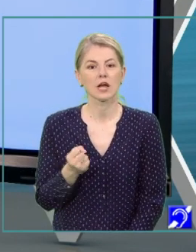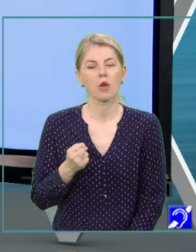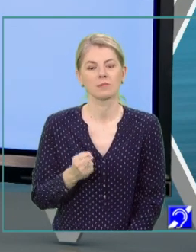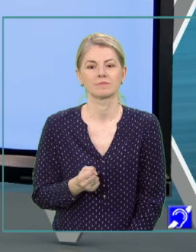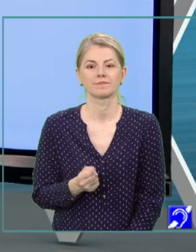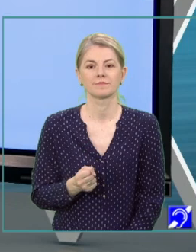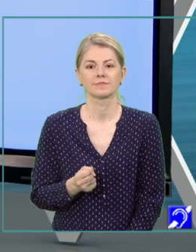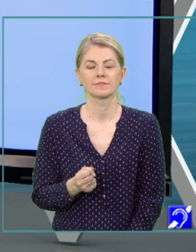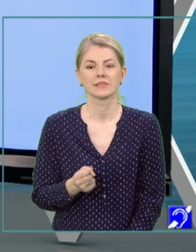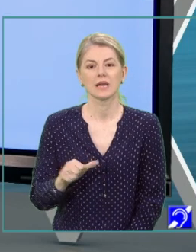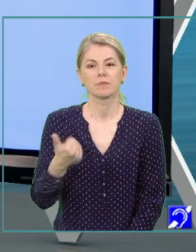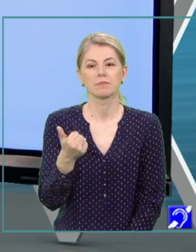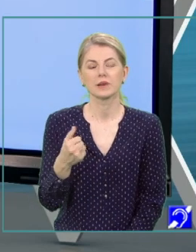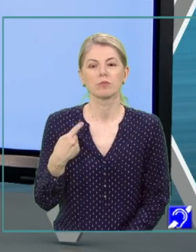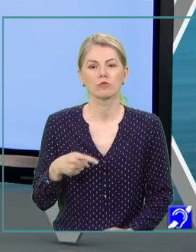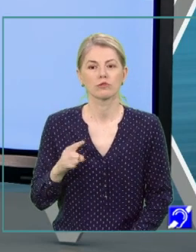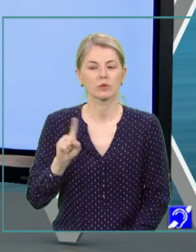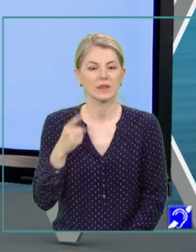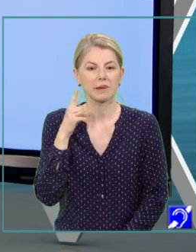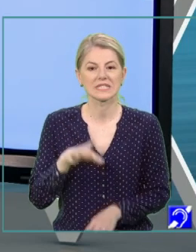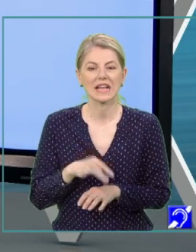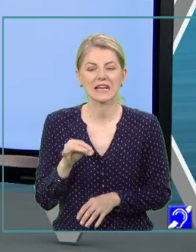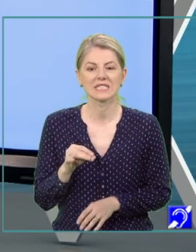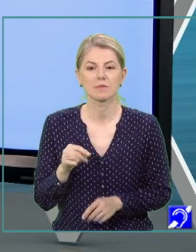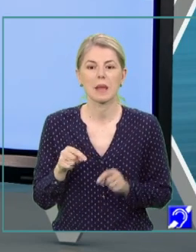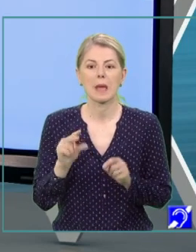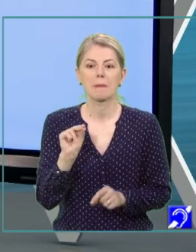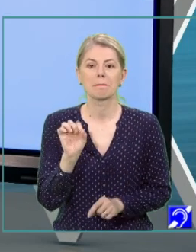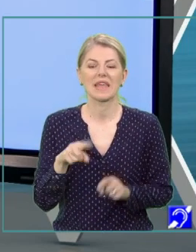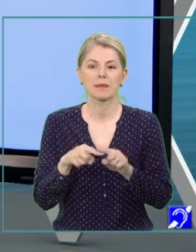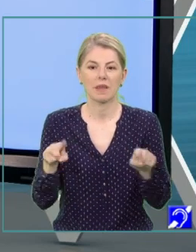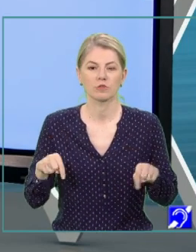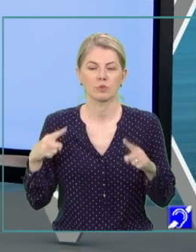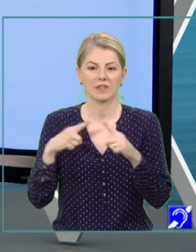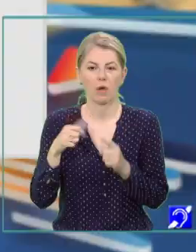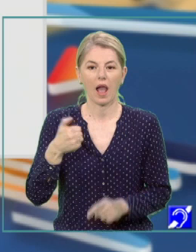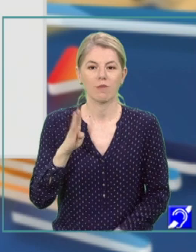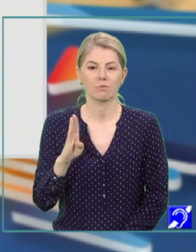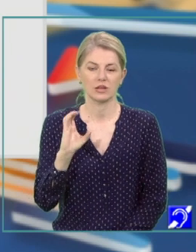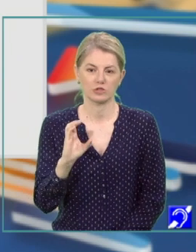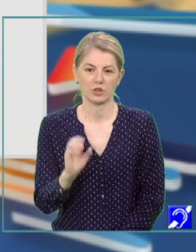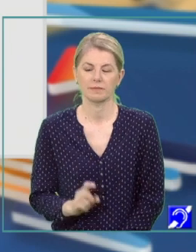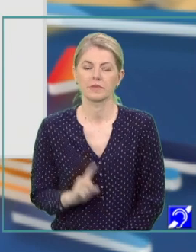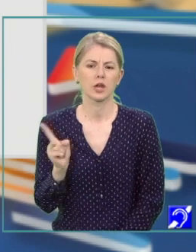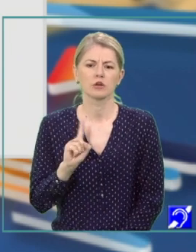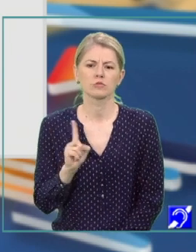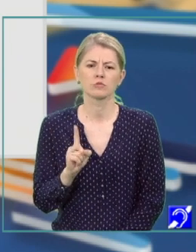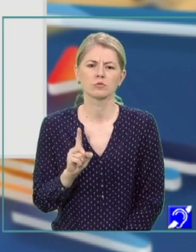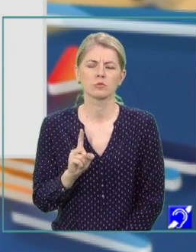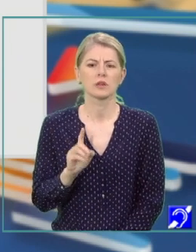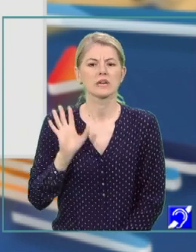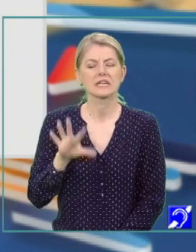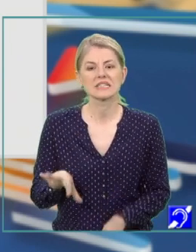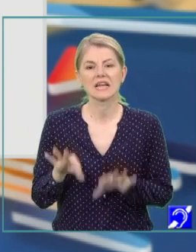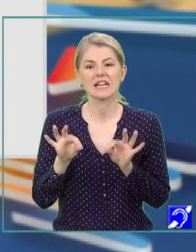copii. Primul lucru, trebuie să găsim perimetrul triunghiului ABC, nu atât cât